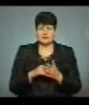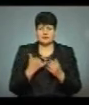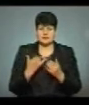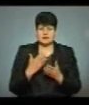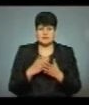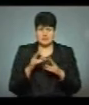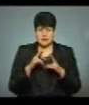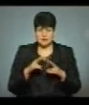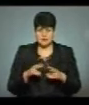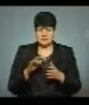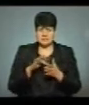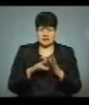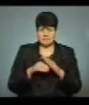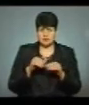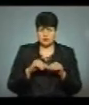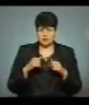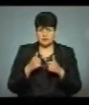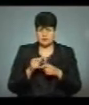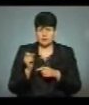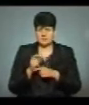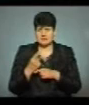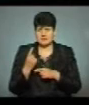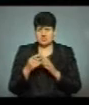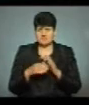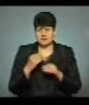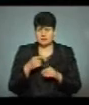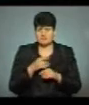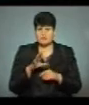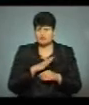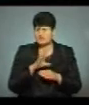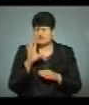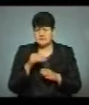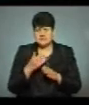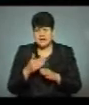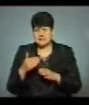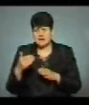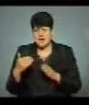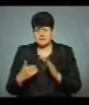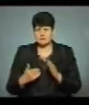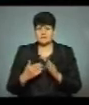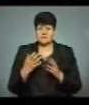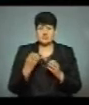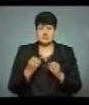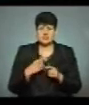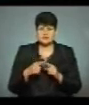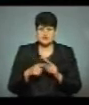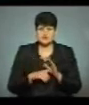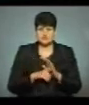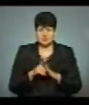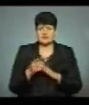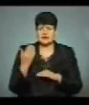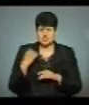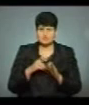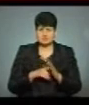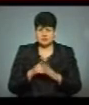сьогоднішній день, на розгляді Центральної виборчої комісії про призначення перших виборів. Вони пройшли всі етапи. Тобто вони ще швидше почали працювати? Раніше почали,